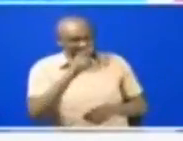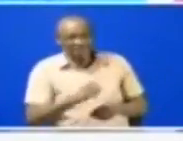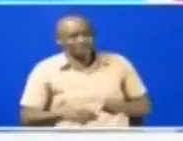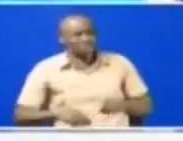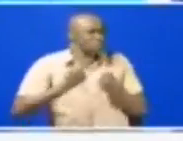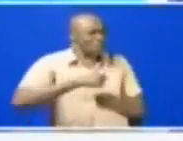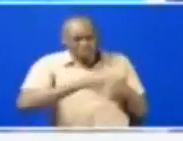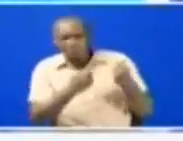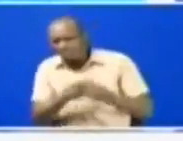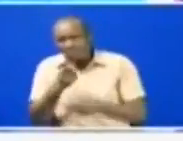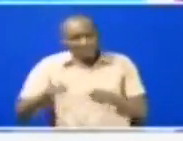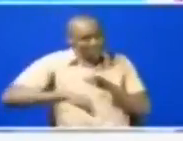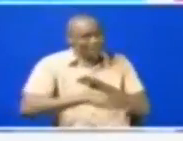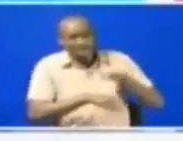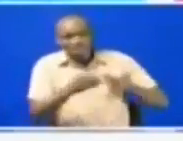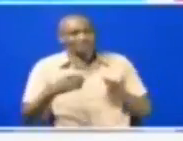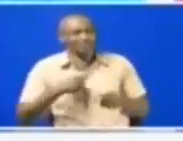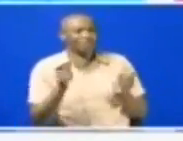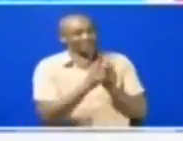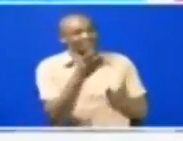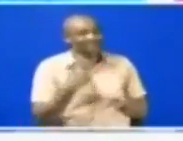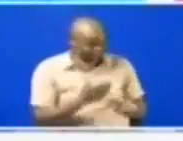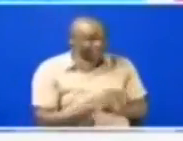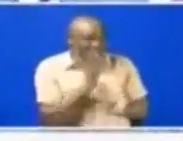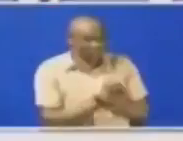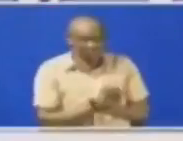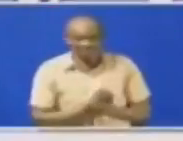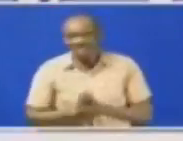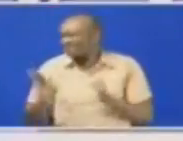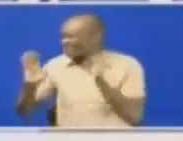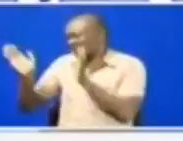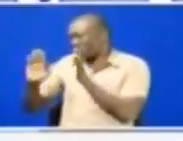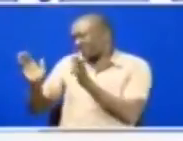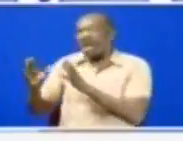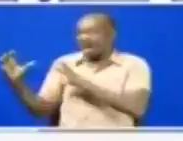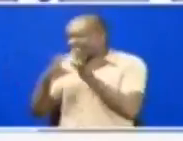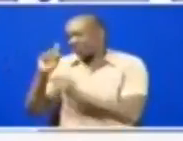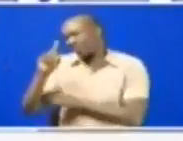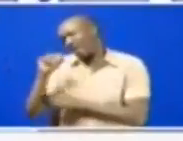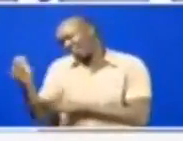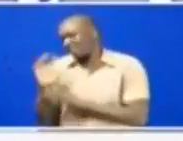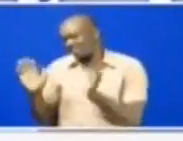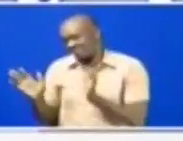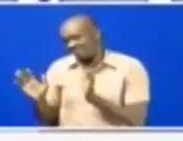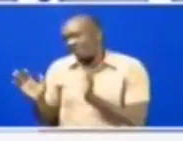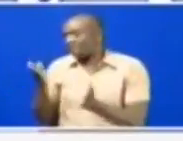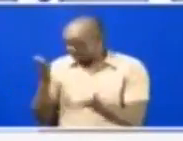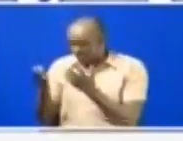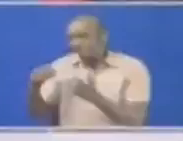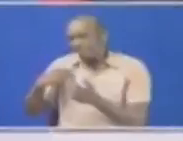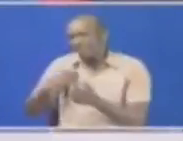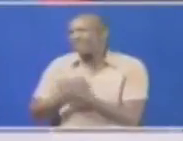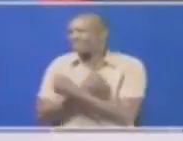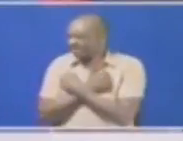rough. Je, unakubaliana na hoja hizo? Ubishi hapana. Labda ubishi likisema labda unakuja unasema mambo labda mimi nilikuwa